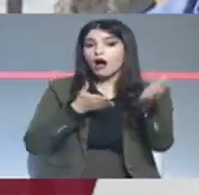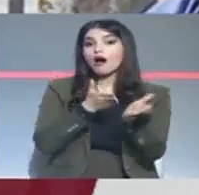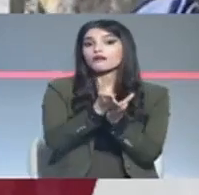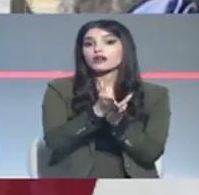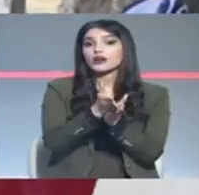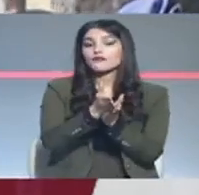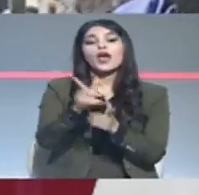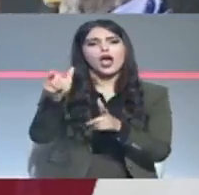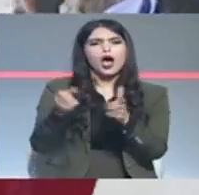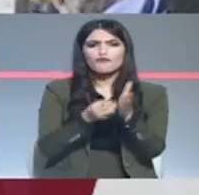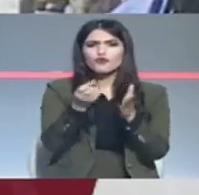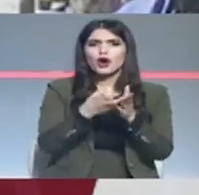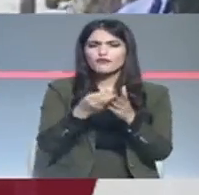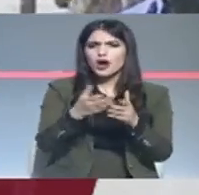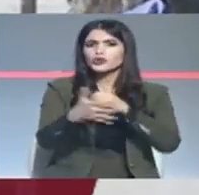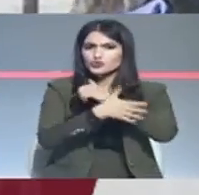في اخبارنا